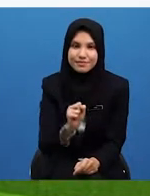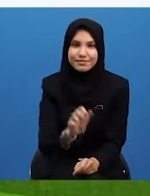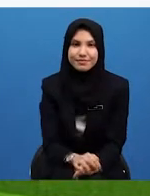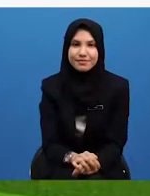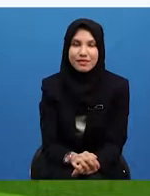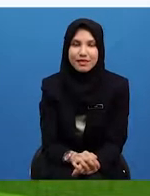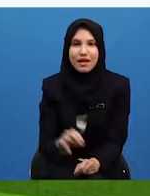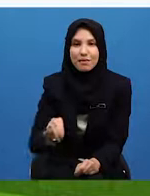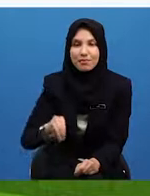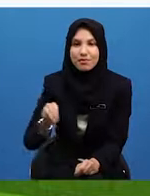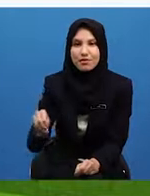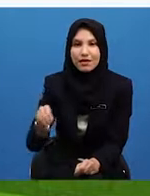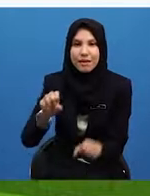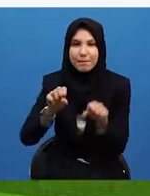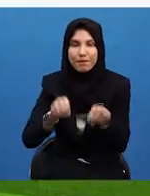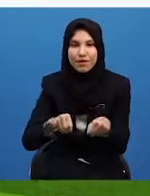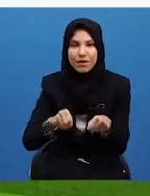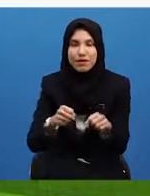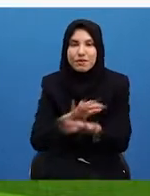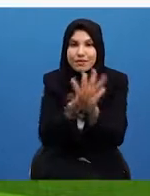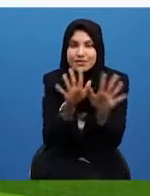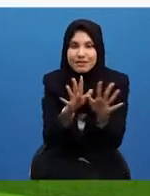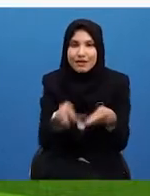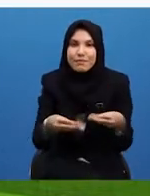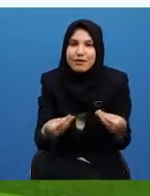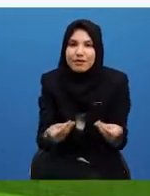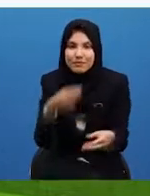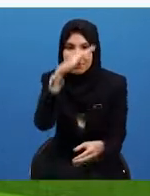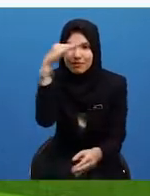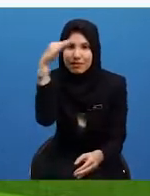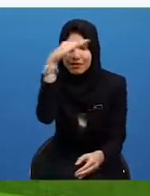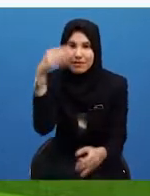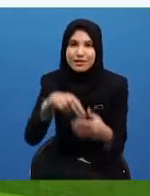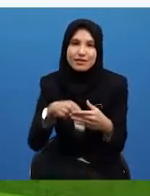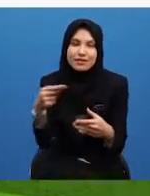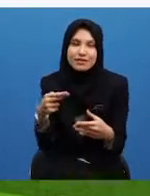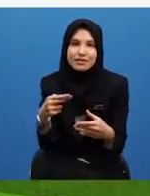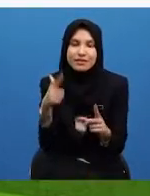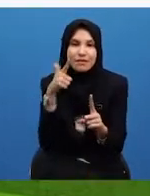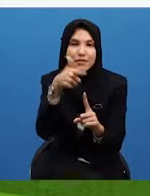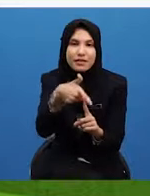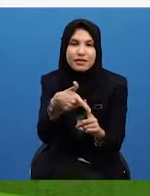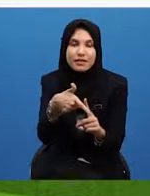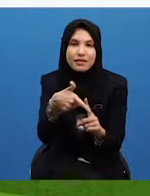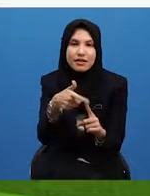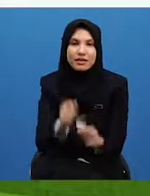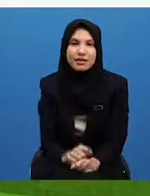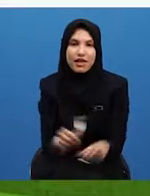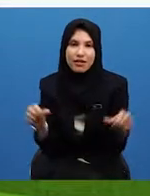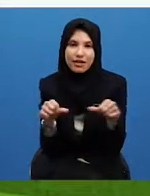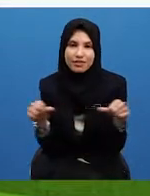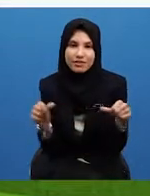murid boleh menerangkan Bagaimana bayang-bayang dihasilkan